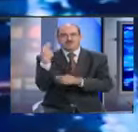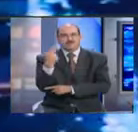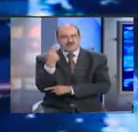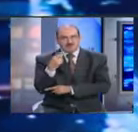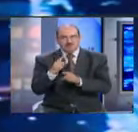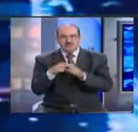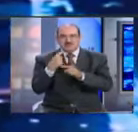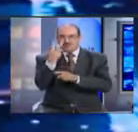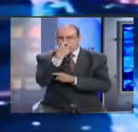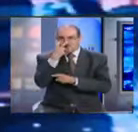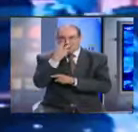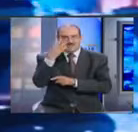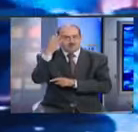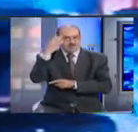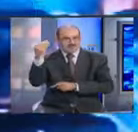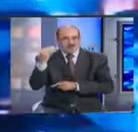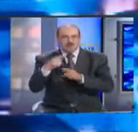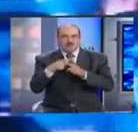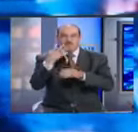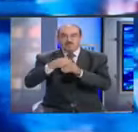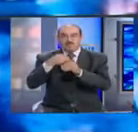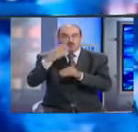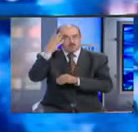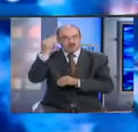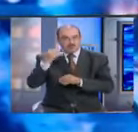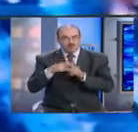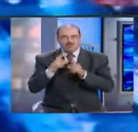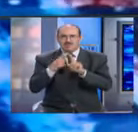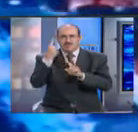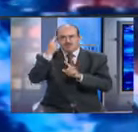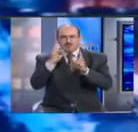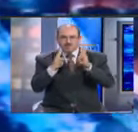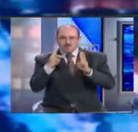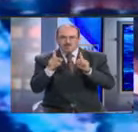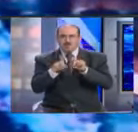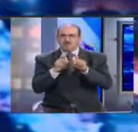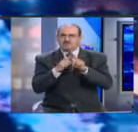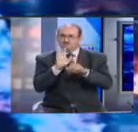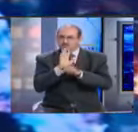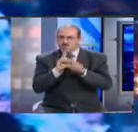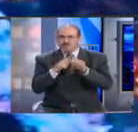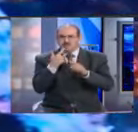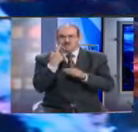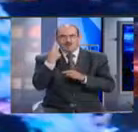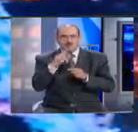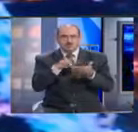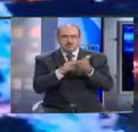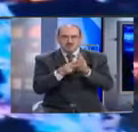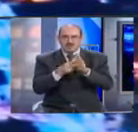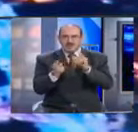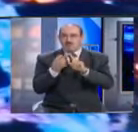العالي والبحث العلمي والتكوين المهني في مجال التكوين الفني، توفير كافة الشروط لإنجاح مشروع